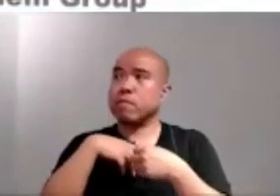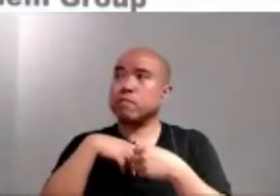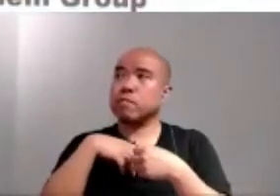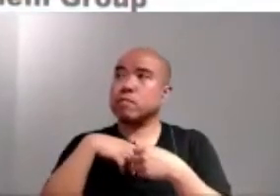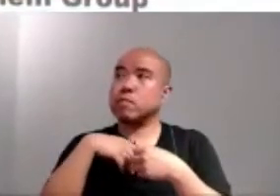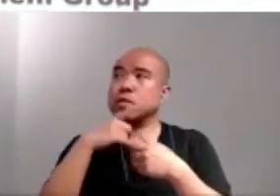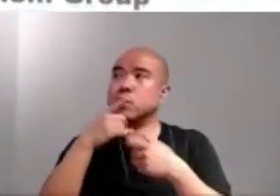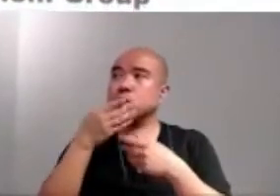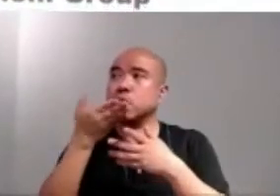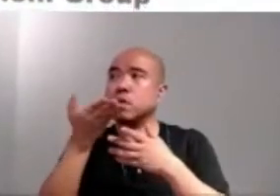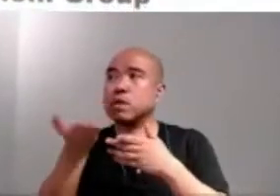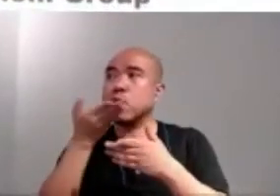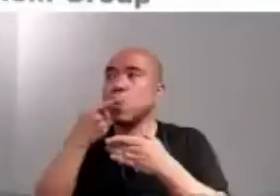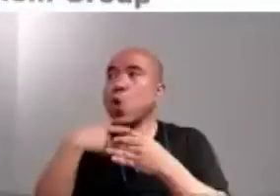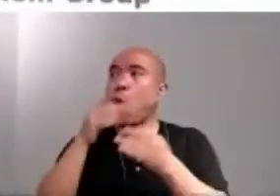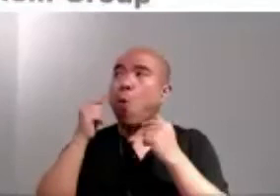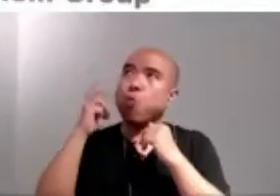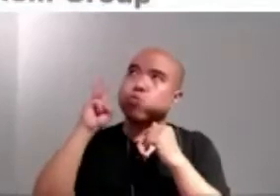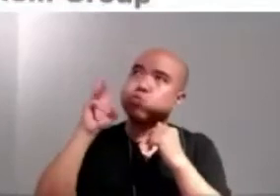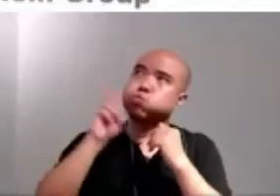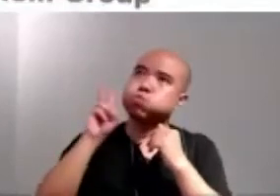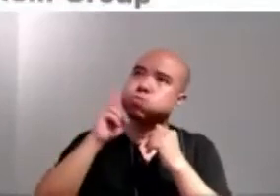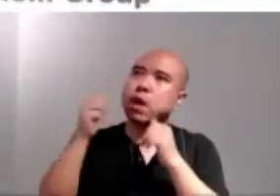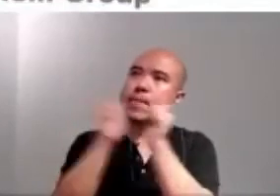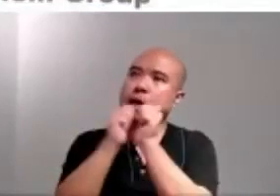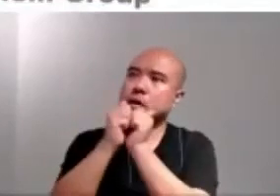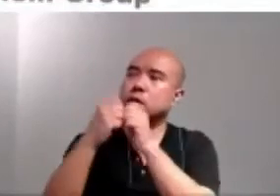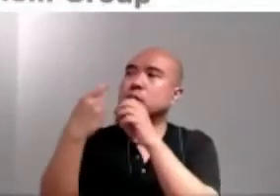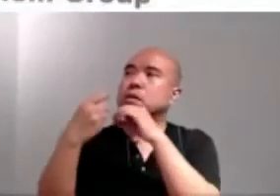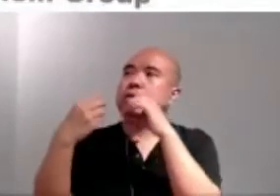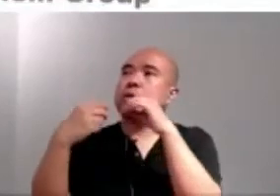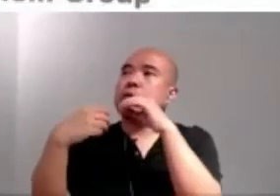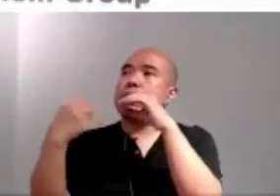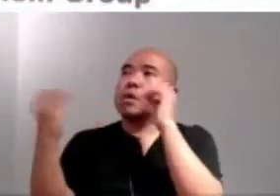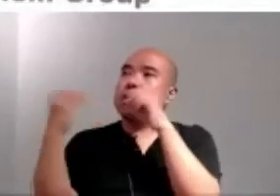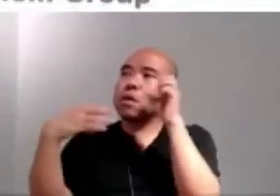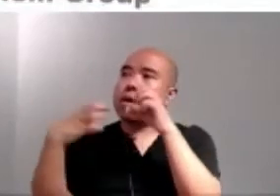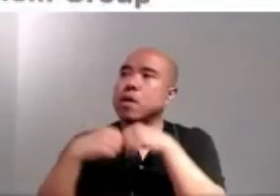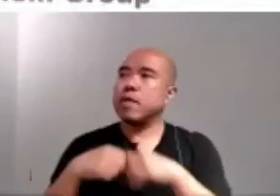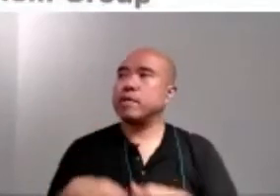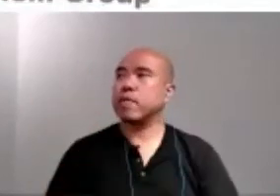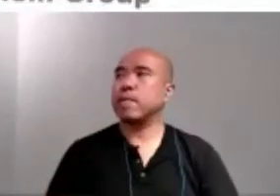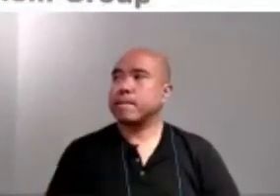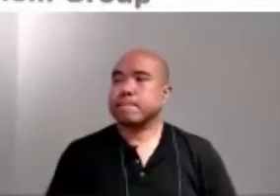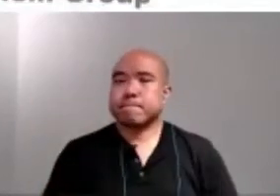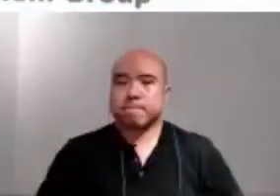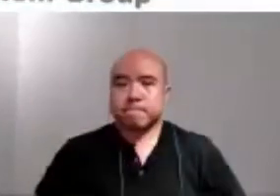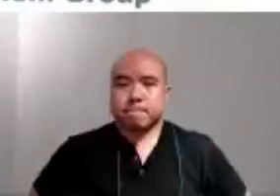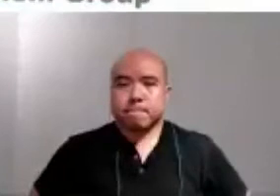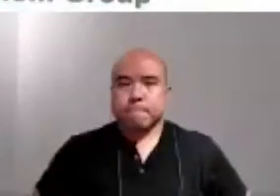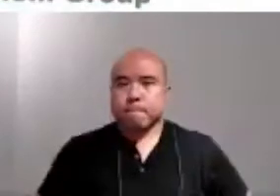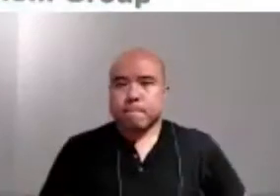像老友记那样在背后默默支撑你的。这个计划是不单只由生活质素方